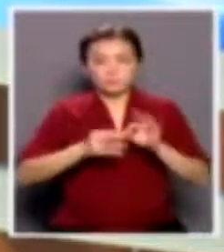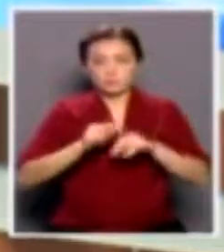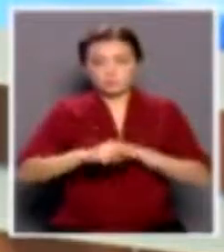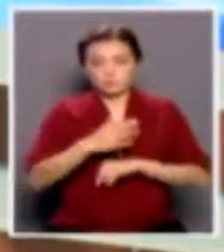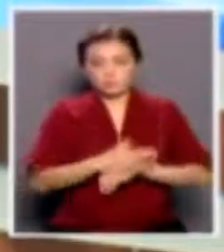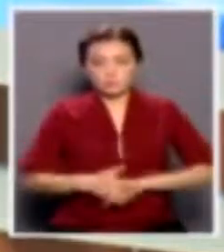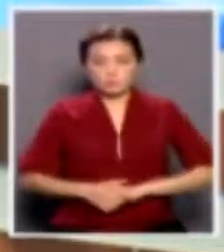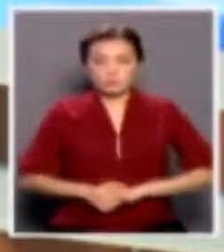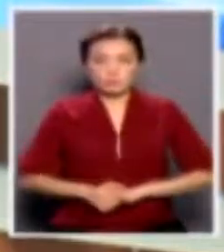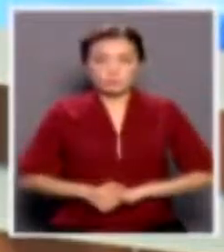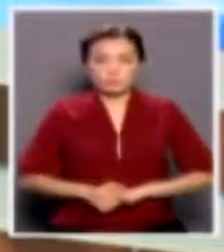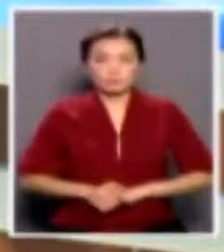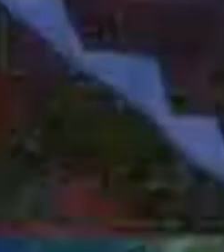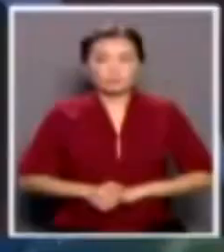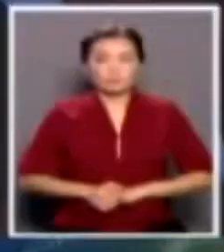үйретті.